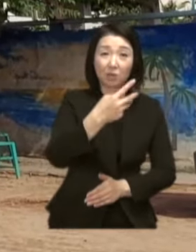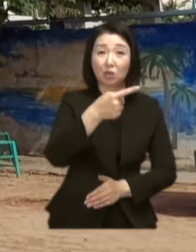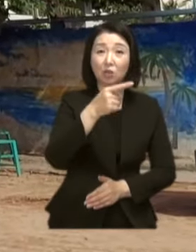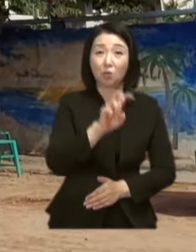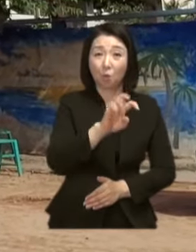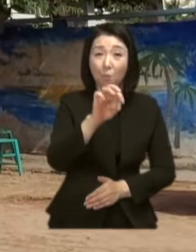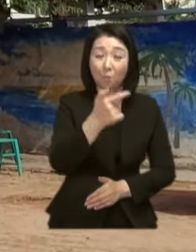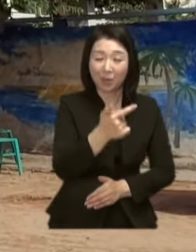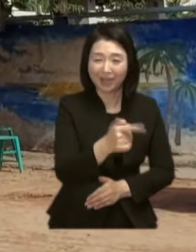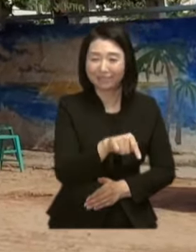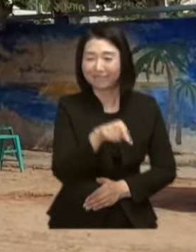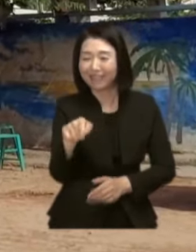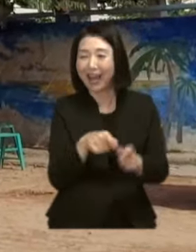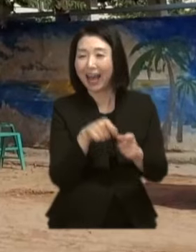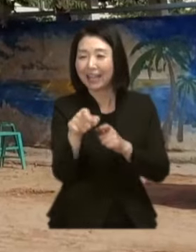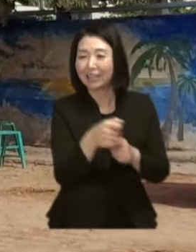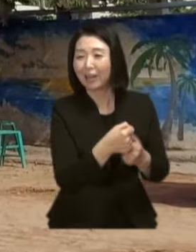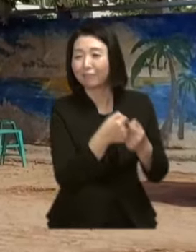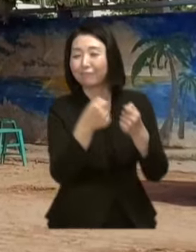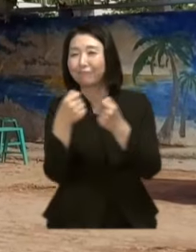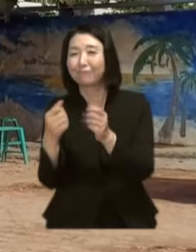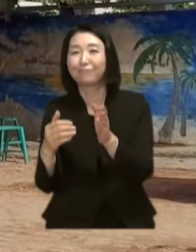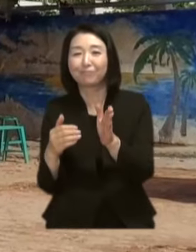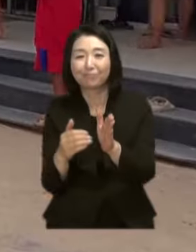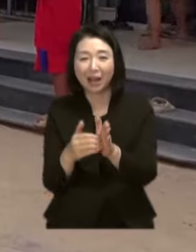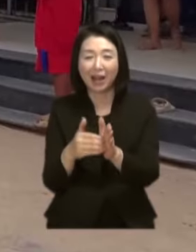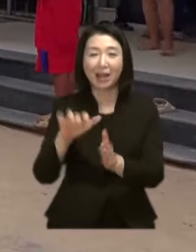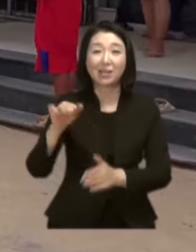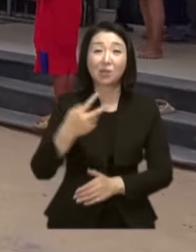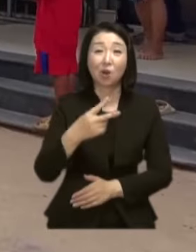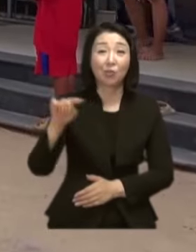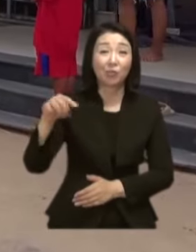엉수누월에 있는 아주 특별한 집이다.